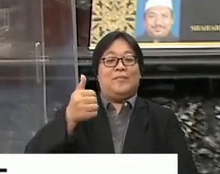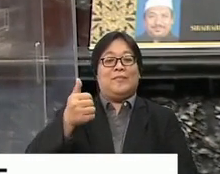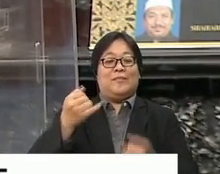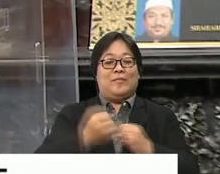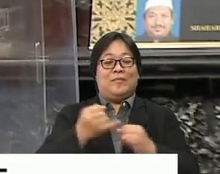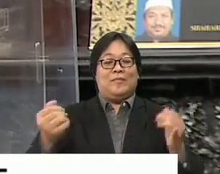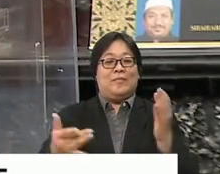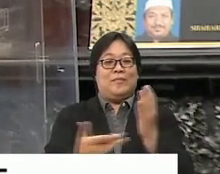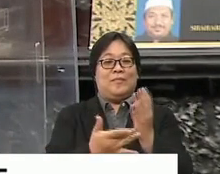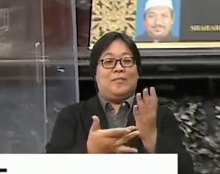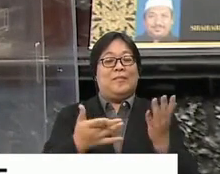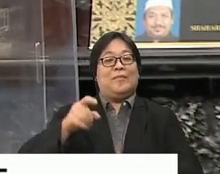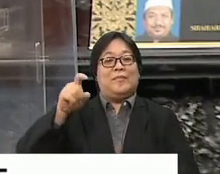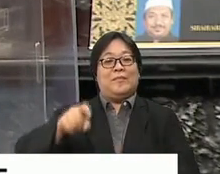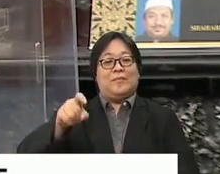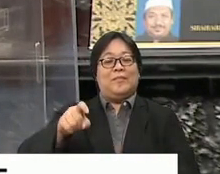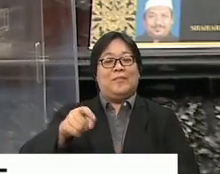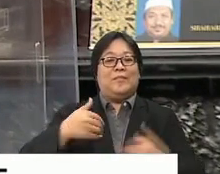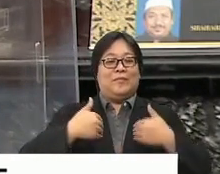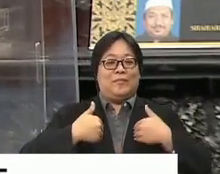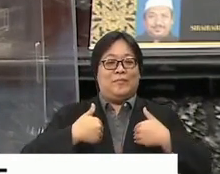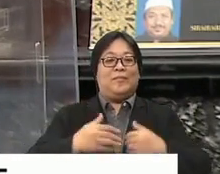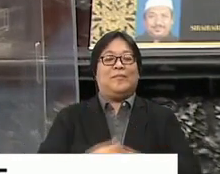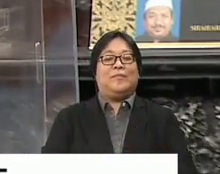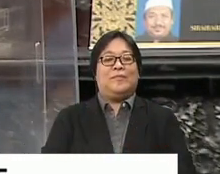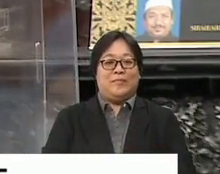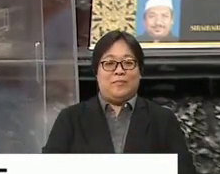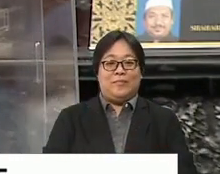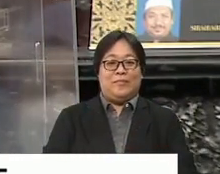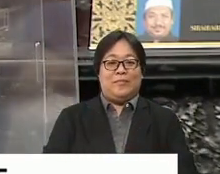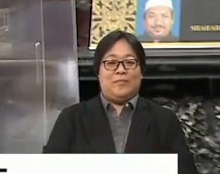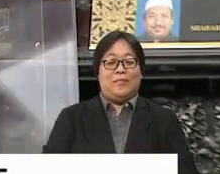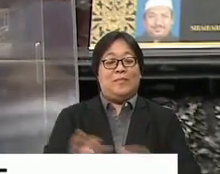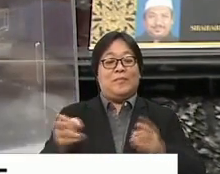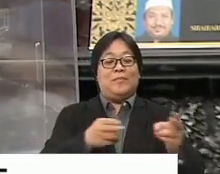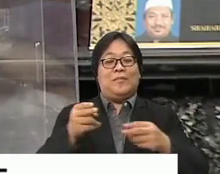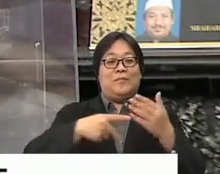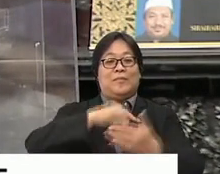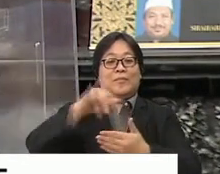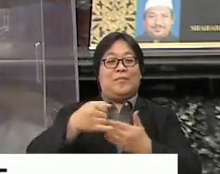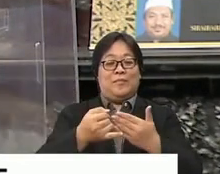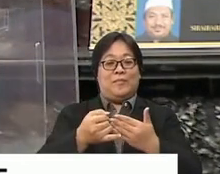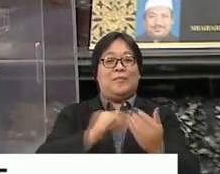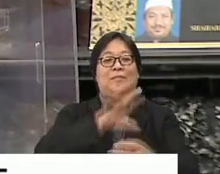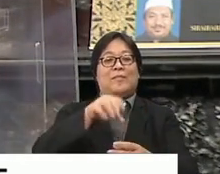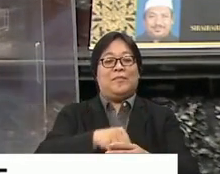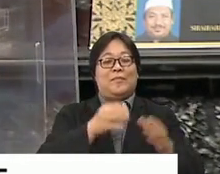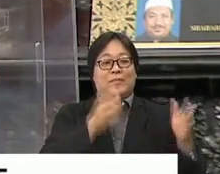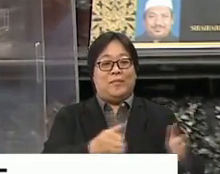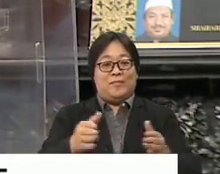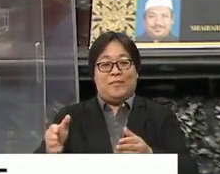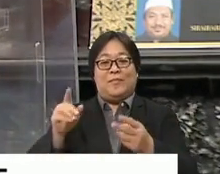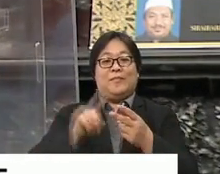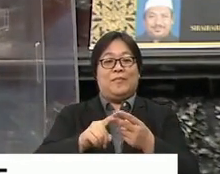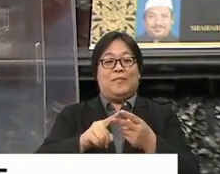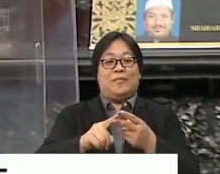teknik berkaitan perlu diperoleh id Hai pengurusan projek pembangunan melibatkan proses perancangan